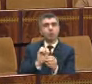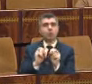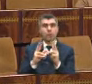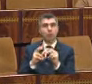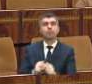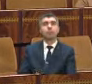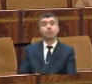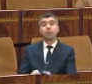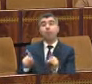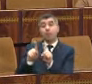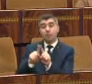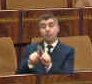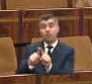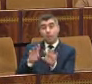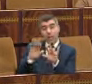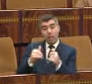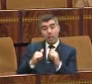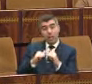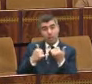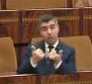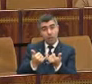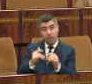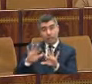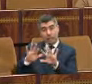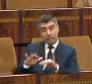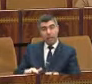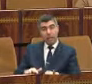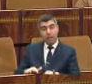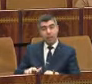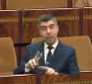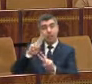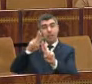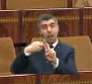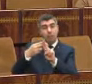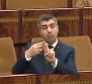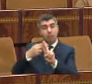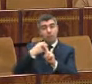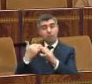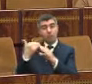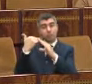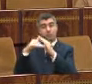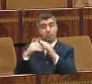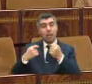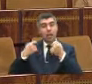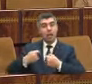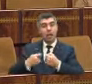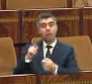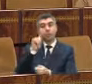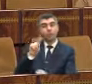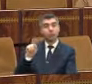عملت تقرير اسود، واكثر من هذا الجواب ديالها هو انها حالته على رئيس الجماعه اللي هو مالك هذا